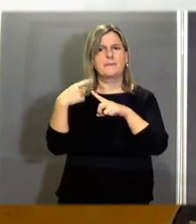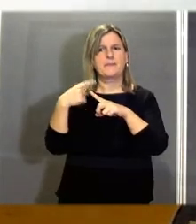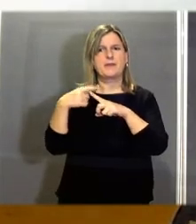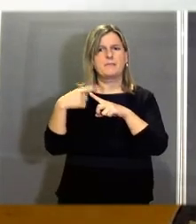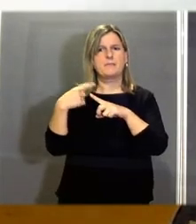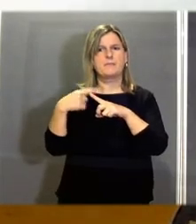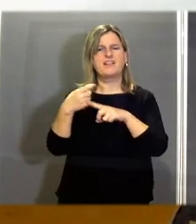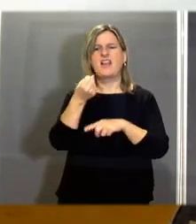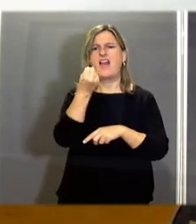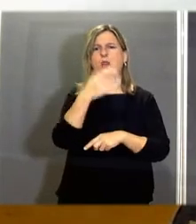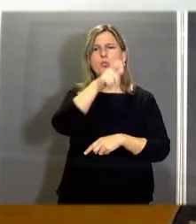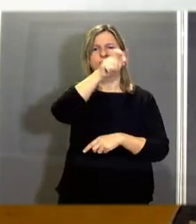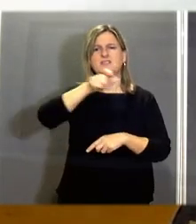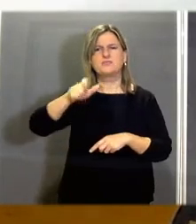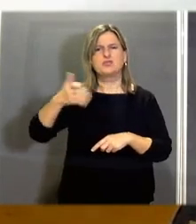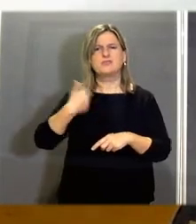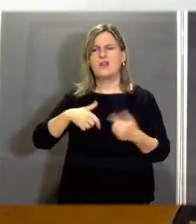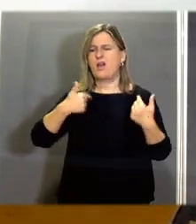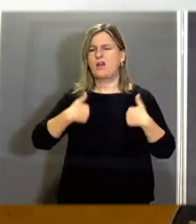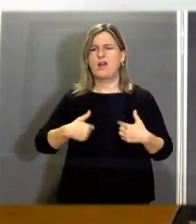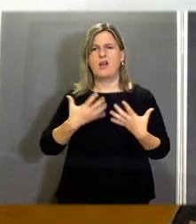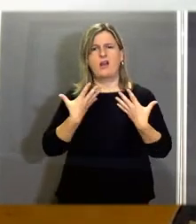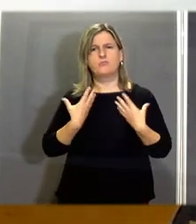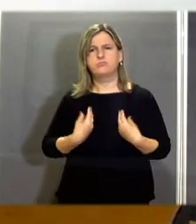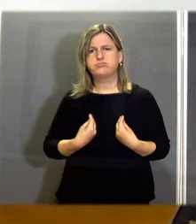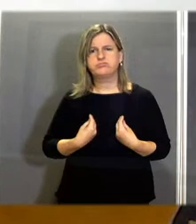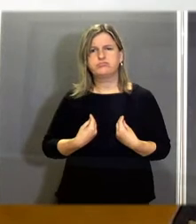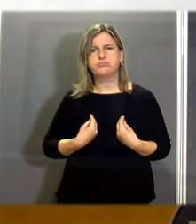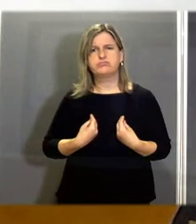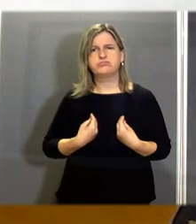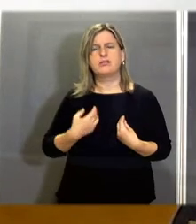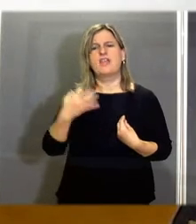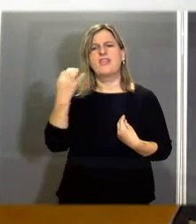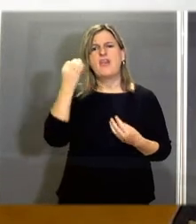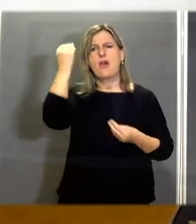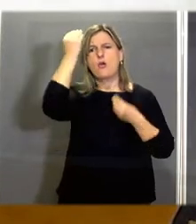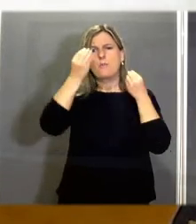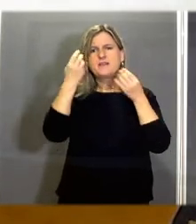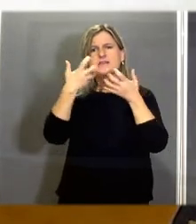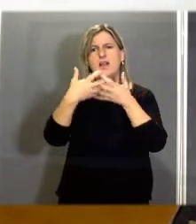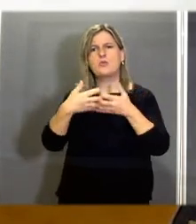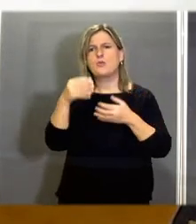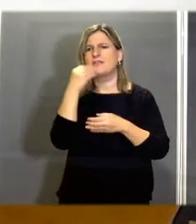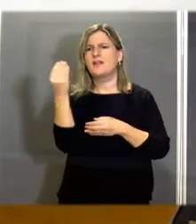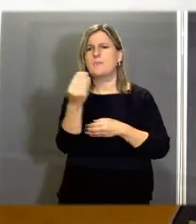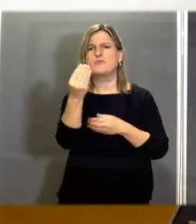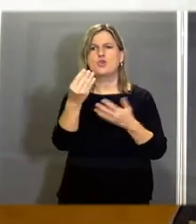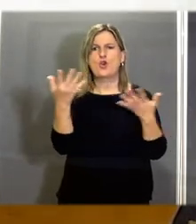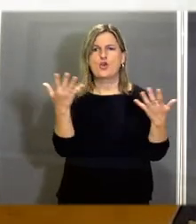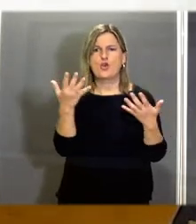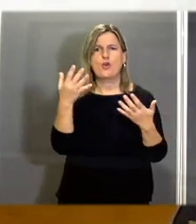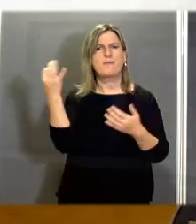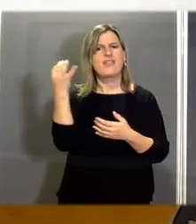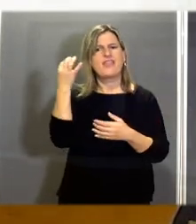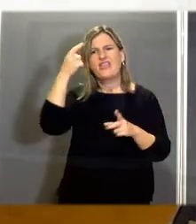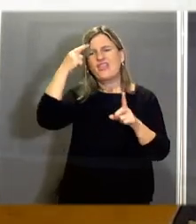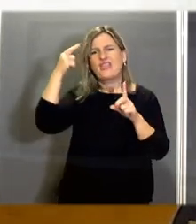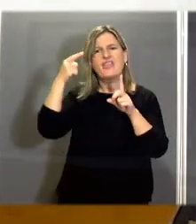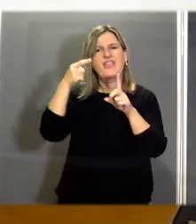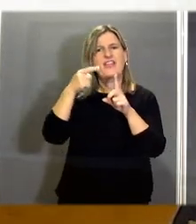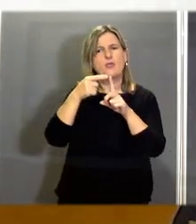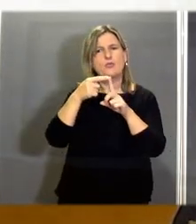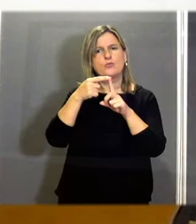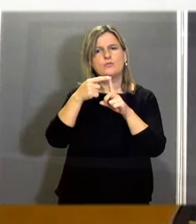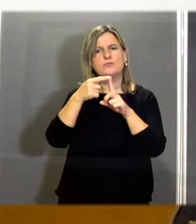para a reflexionar, a pensar com ha de lluitar millor i, en definitiva, posar-se davant del mirall